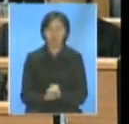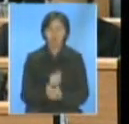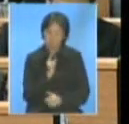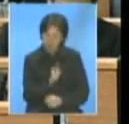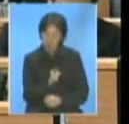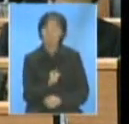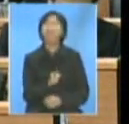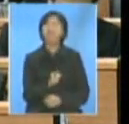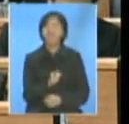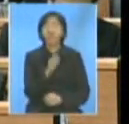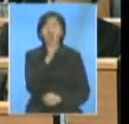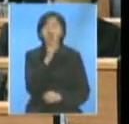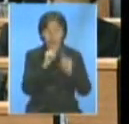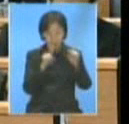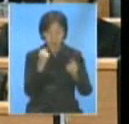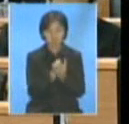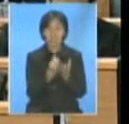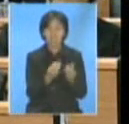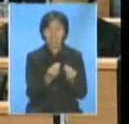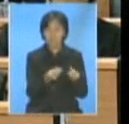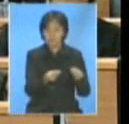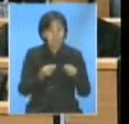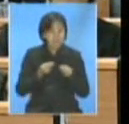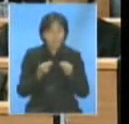าไม่ไปออกโฉนดที่ดินเหล่านี้เนี่ย